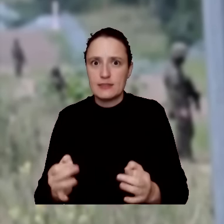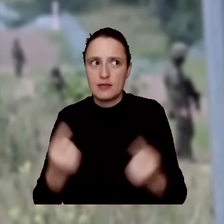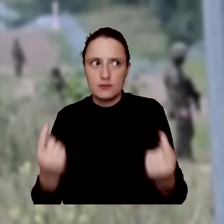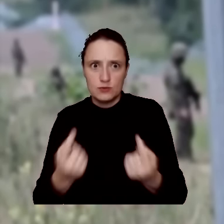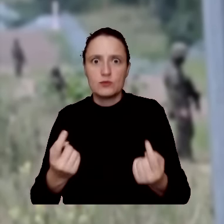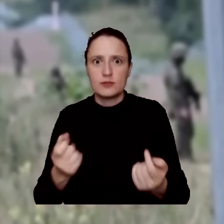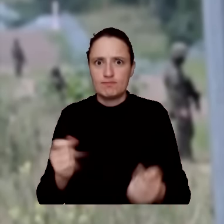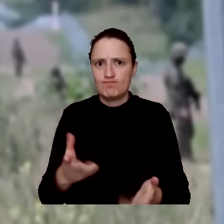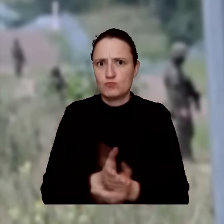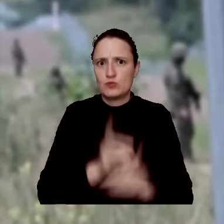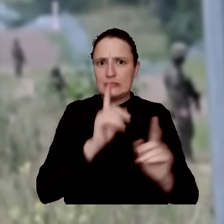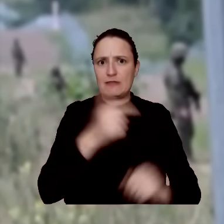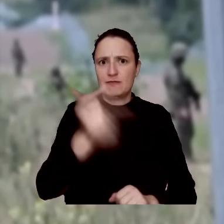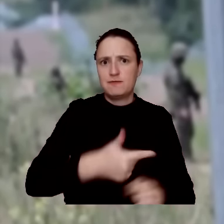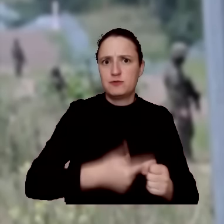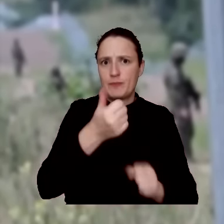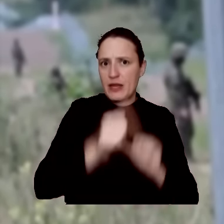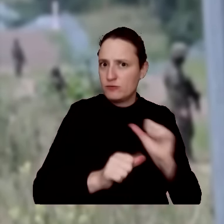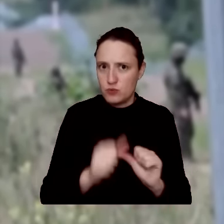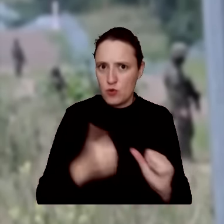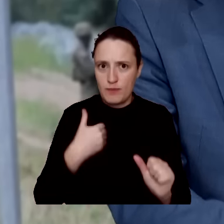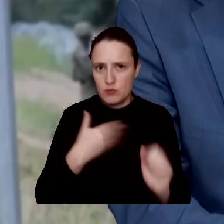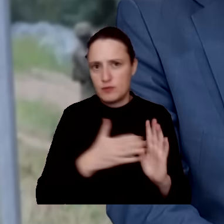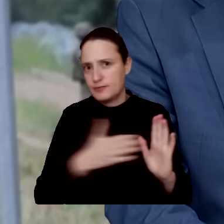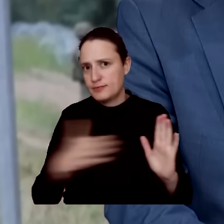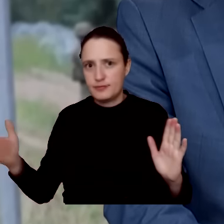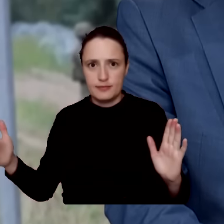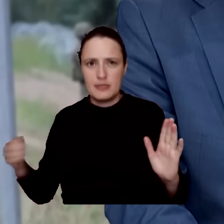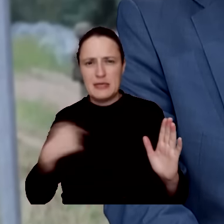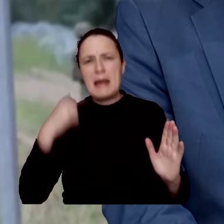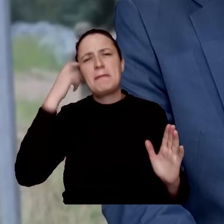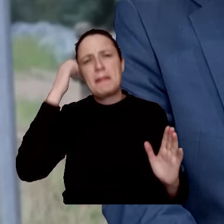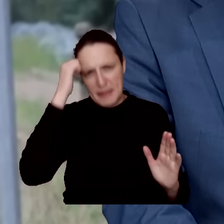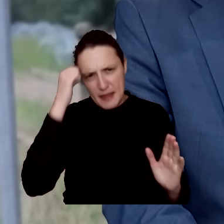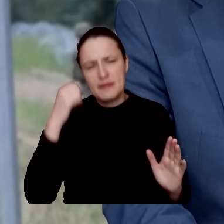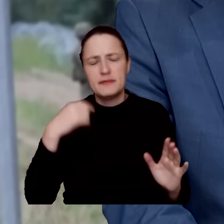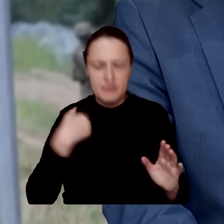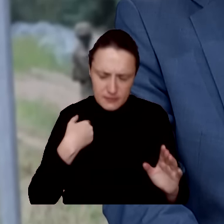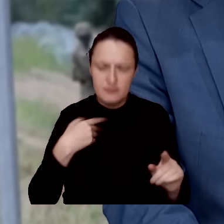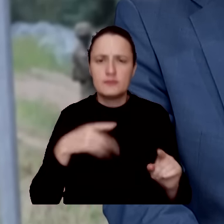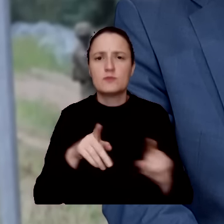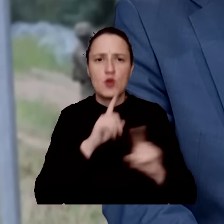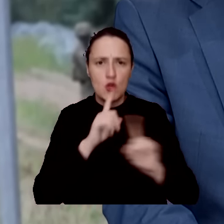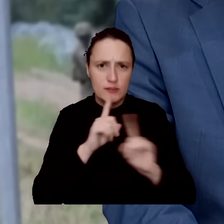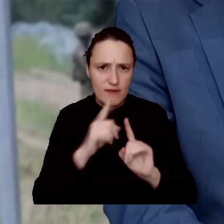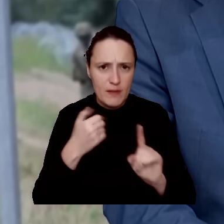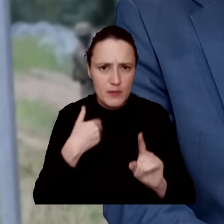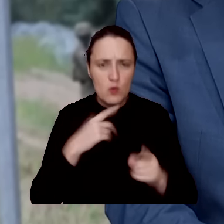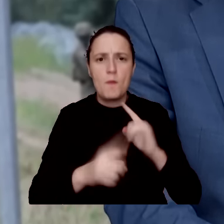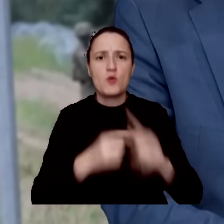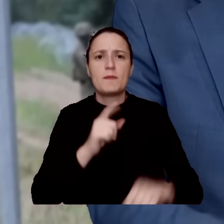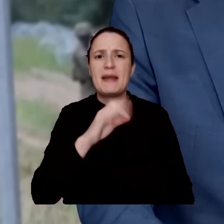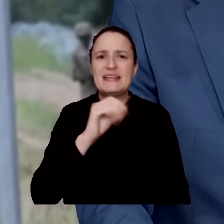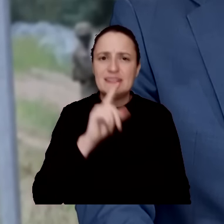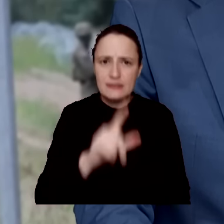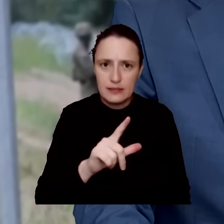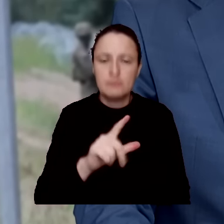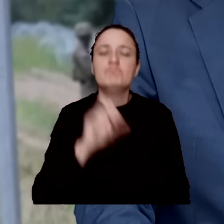od 2021 roku. Ja pamiętam, bo rozmawiałem wtedy również z politykami PSL-u.